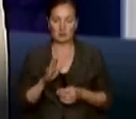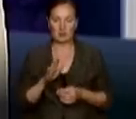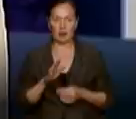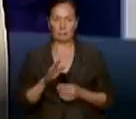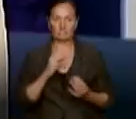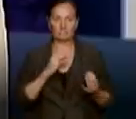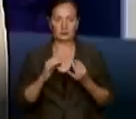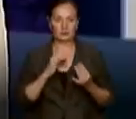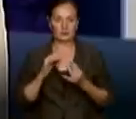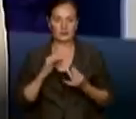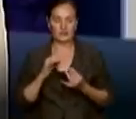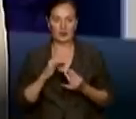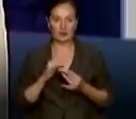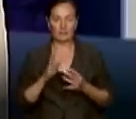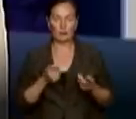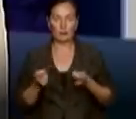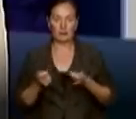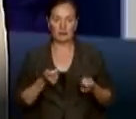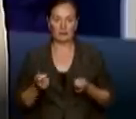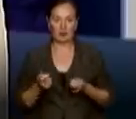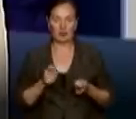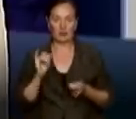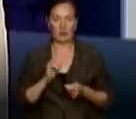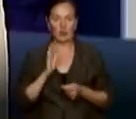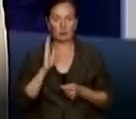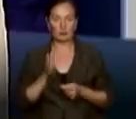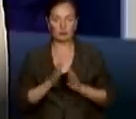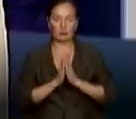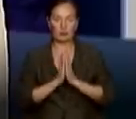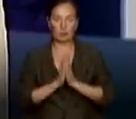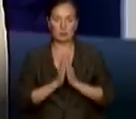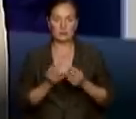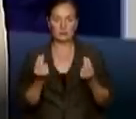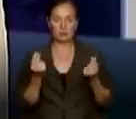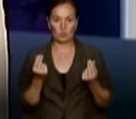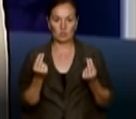на цю тему в управліннях. І будемо просити однозначно кошти.